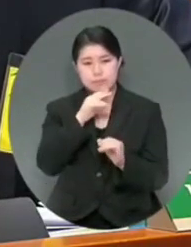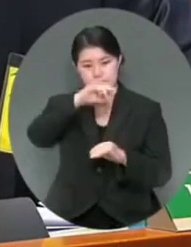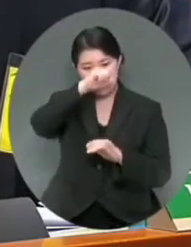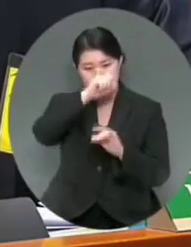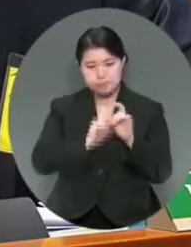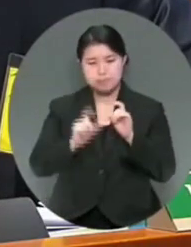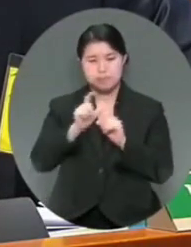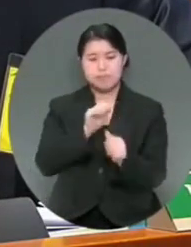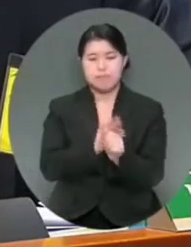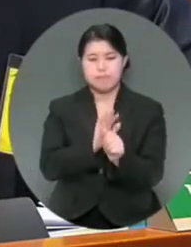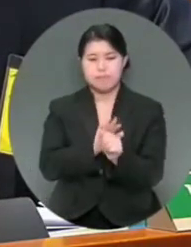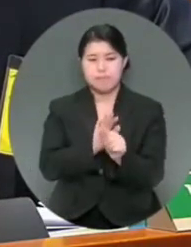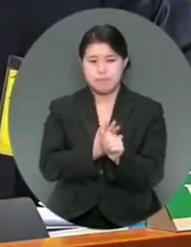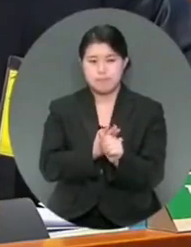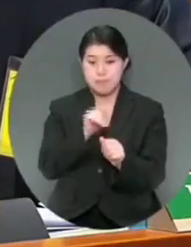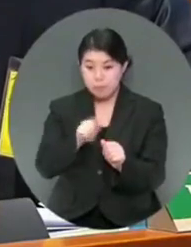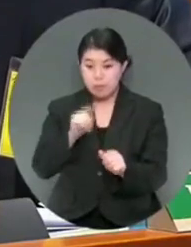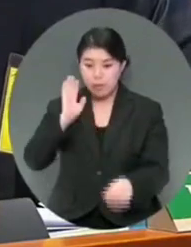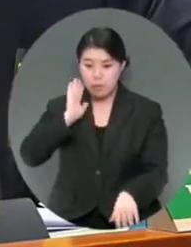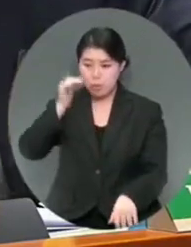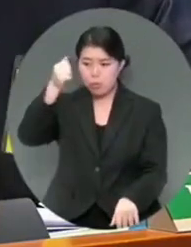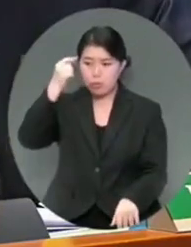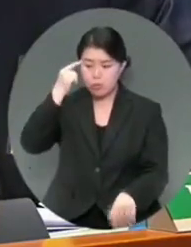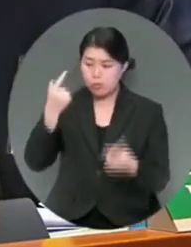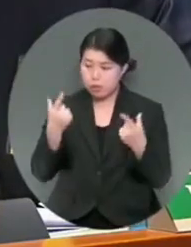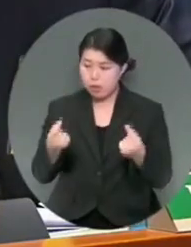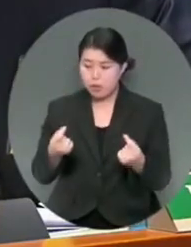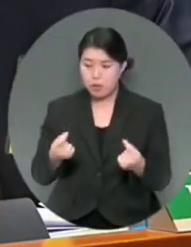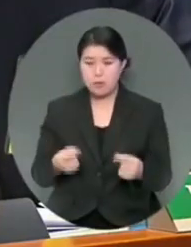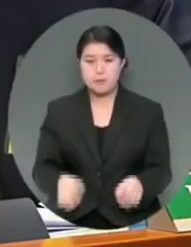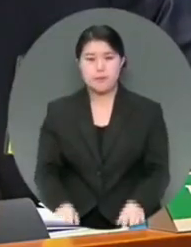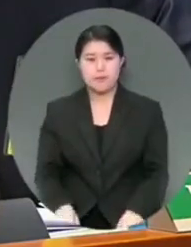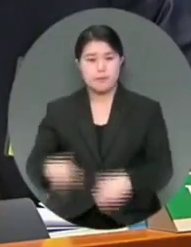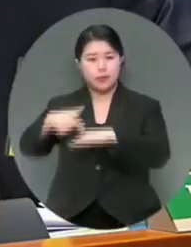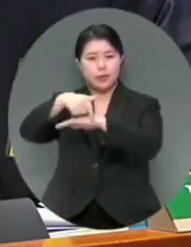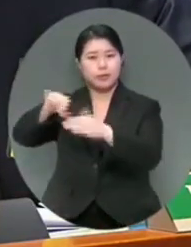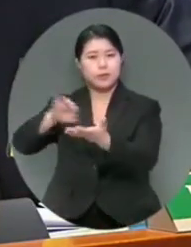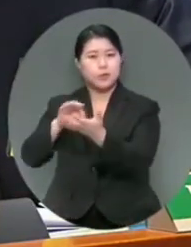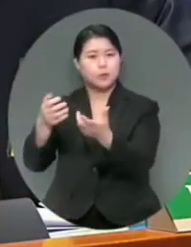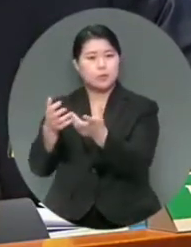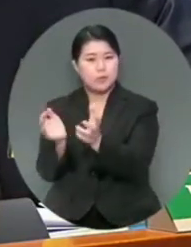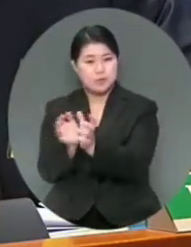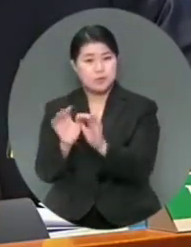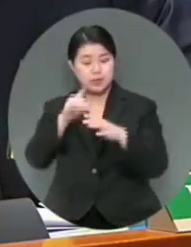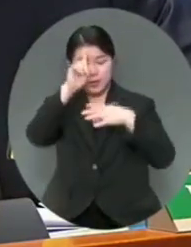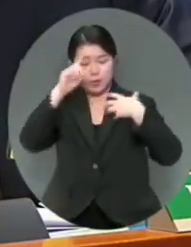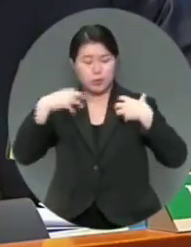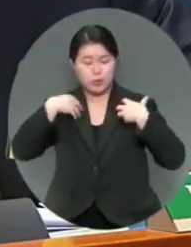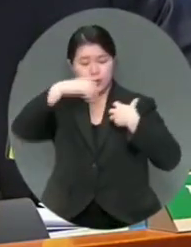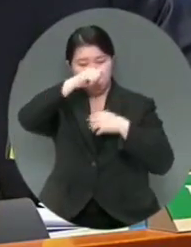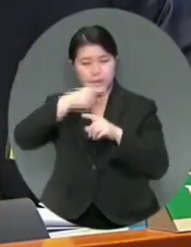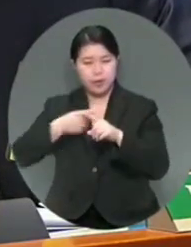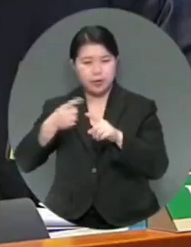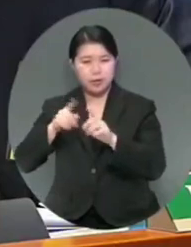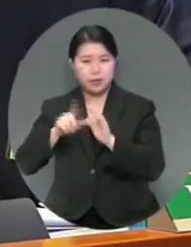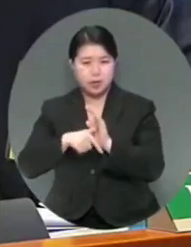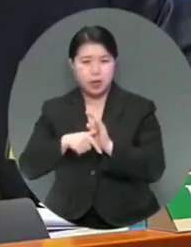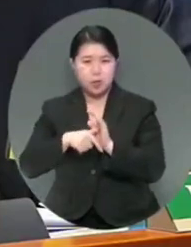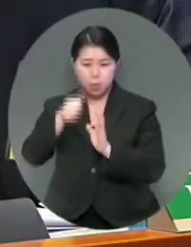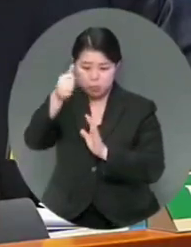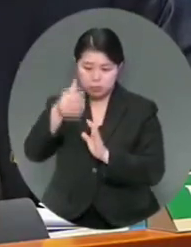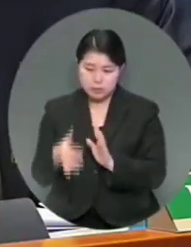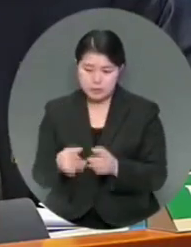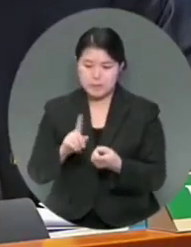예산을 만들어라 하는 것이 대통령의 뜻 아닙니까? 예, 저 기재부에서 전체적인 정부 예산을 편성할 때 그런 우선순위를